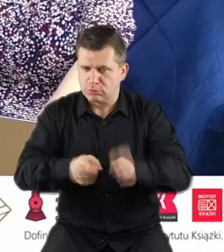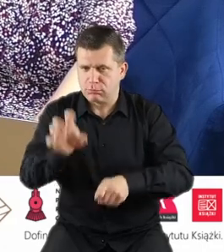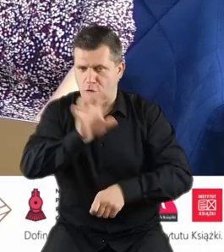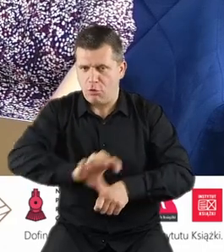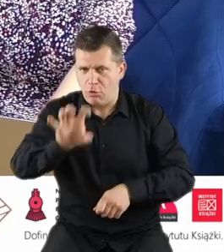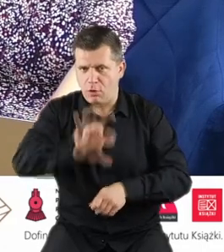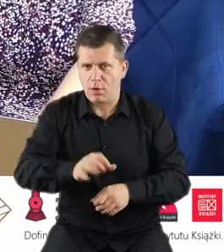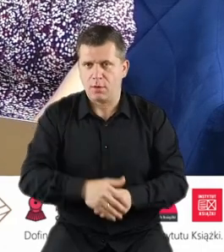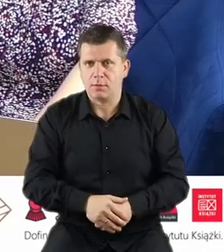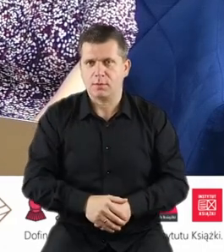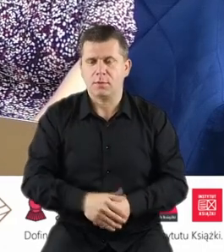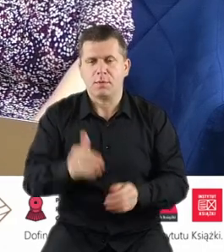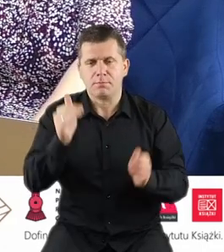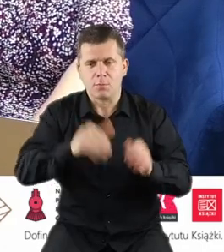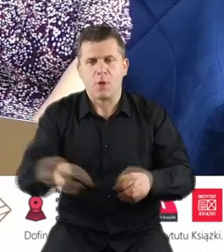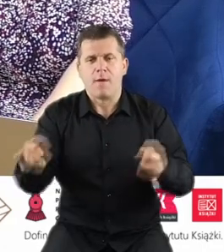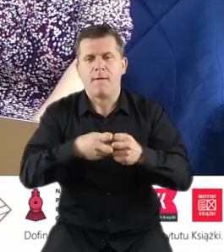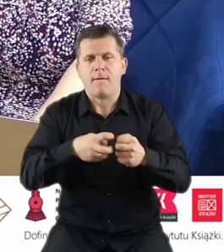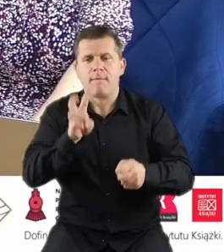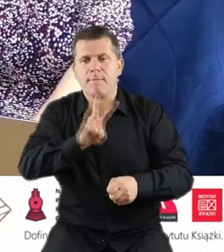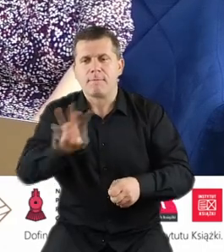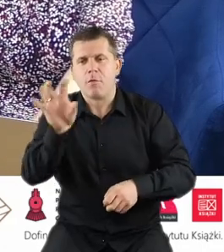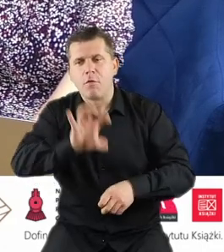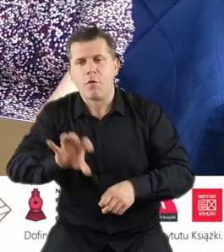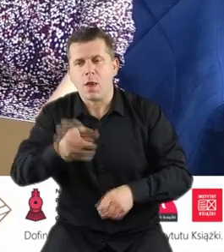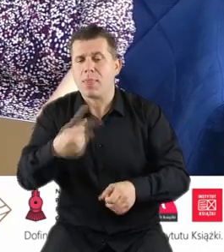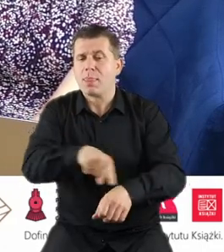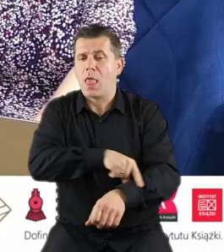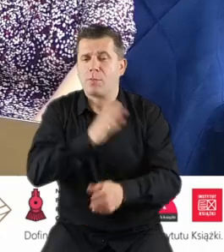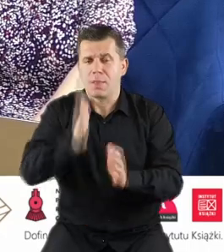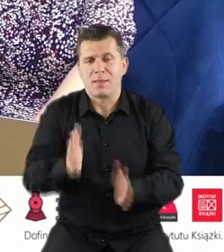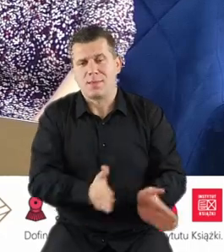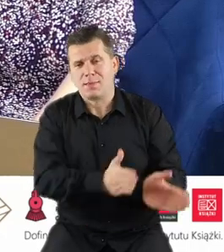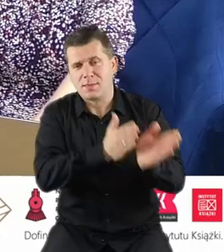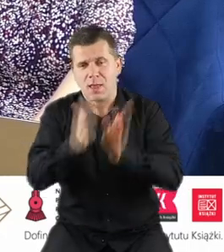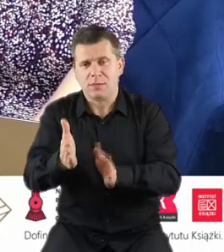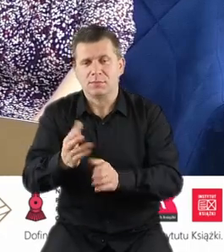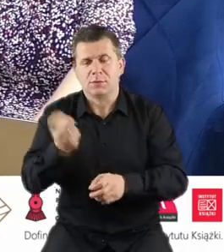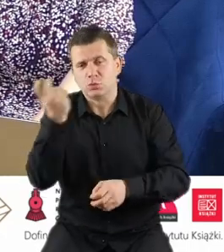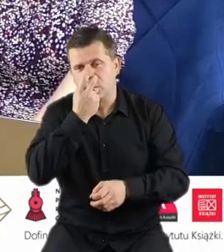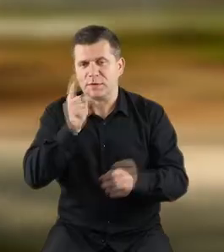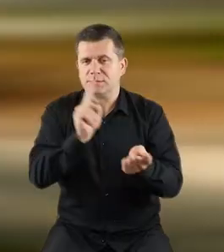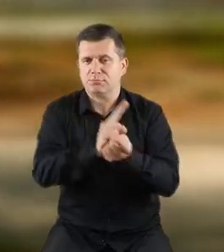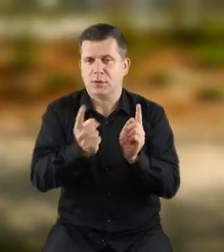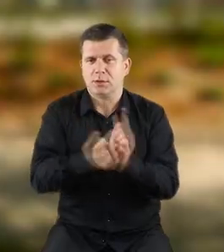bo niedługo kolejne, mam nadzieję, że równie ciekawe spotkania. Do widzenia. Do widzenia.